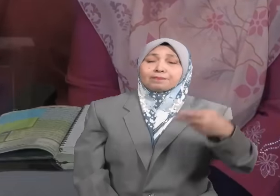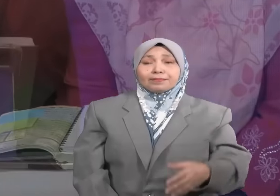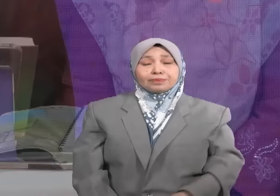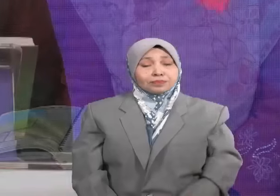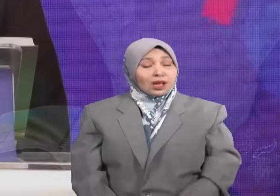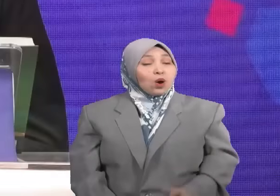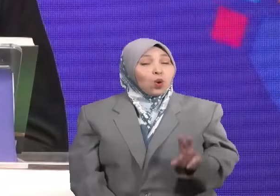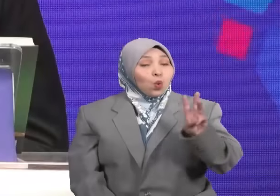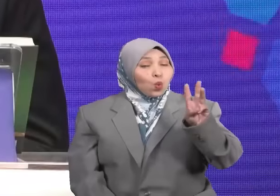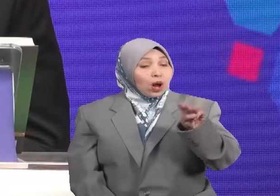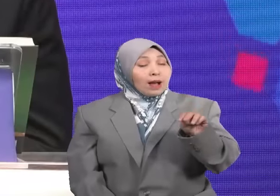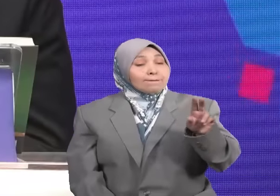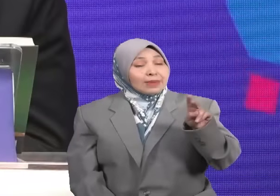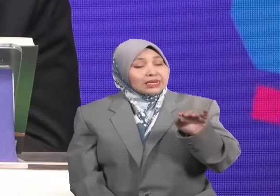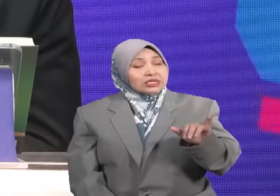وَمَن